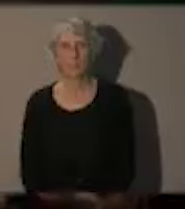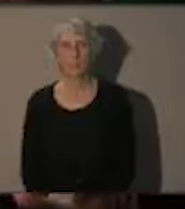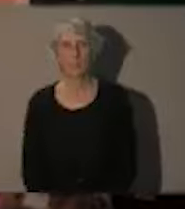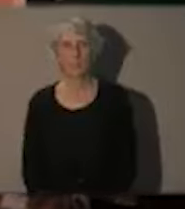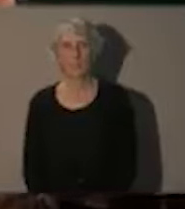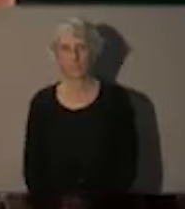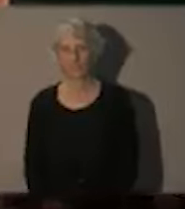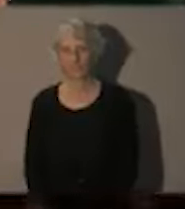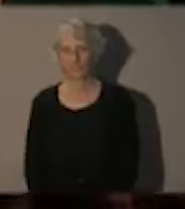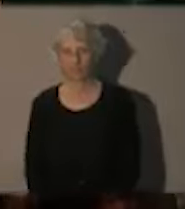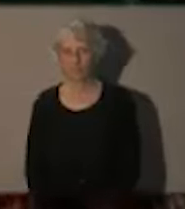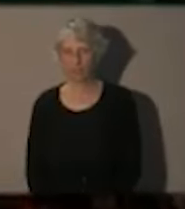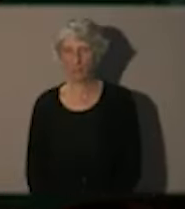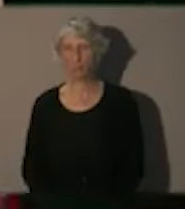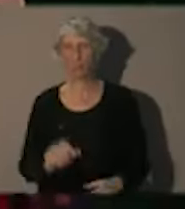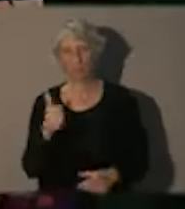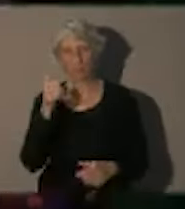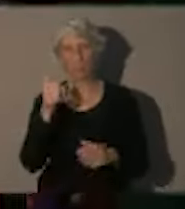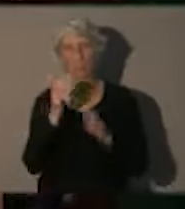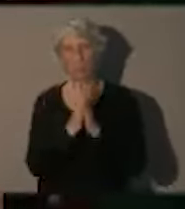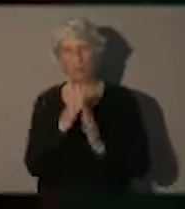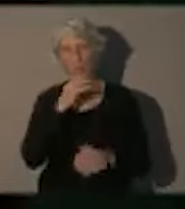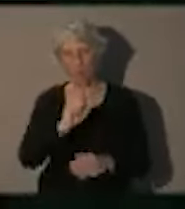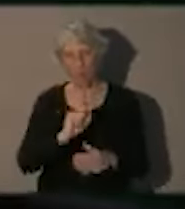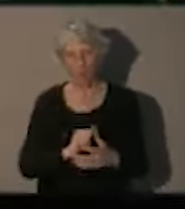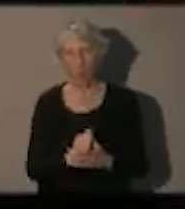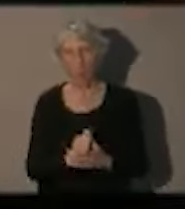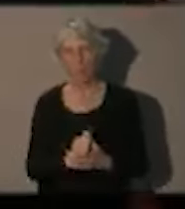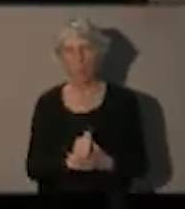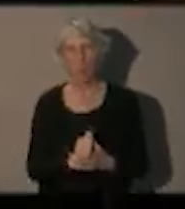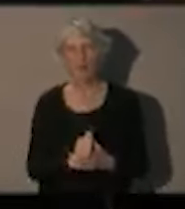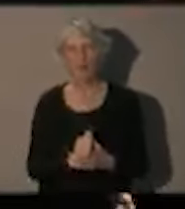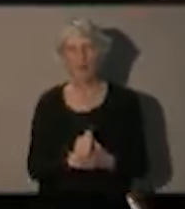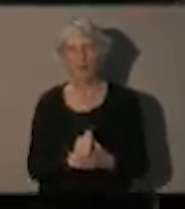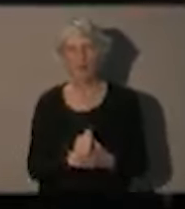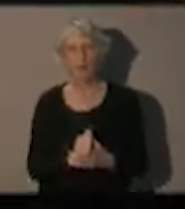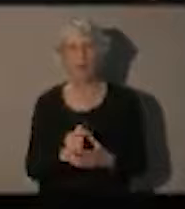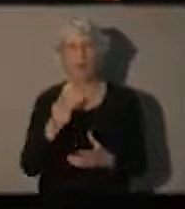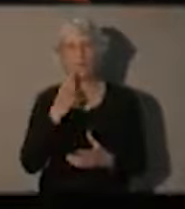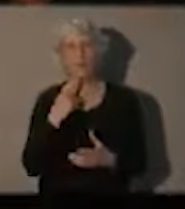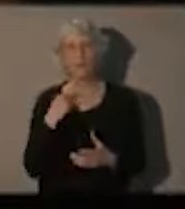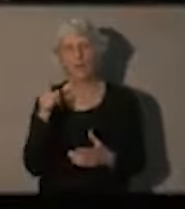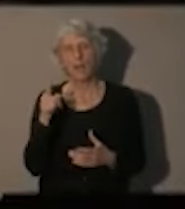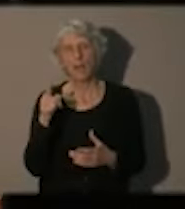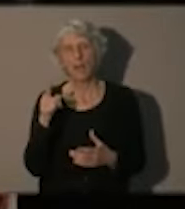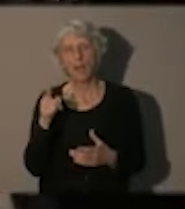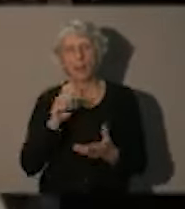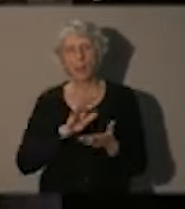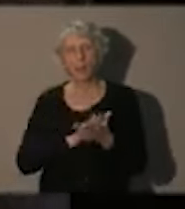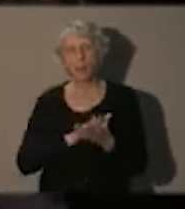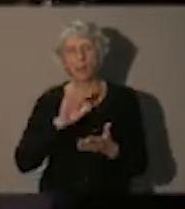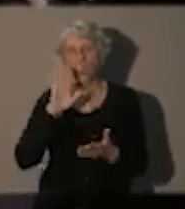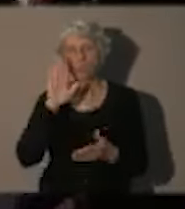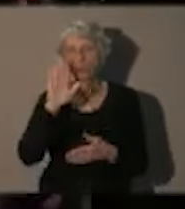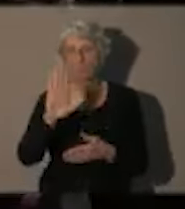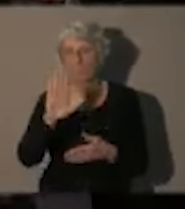Alors on va commencer par Marie Noël. Viens ici Marie Noël. On m'a dit qu'elle était très bavarde, mais elle m'a juré, Marie Noël, elle m'a juré